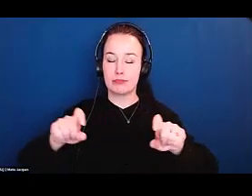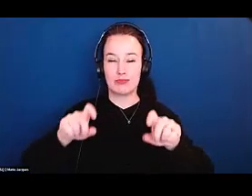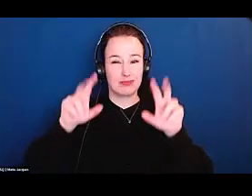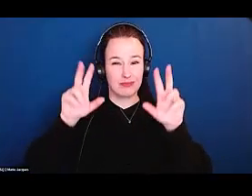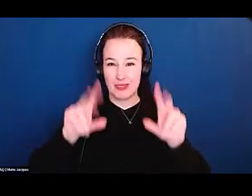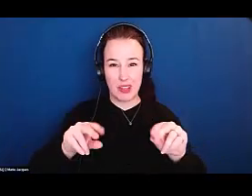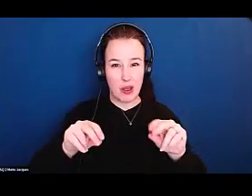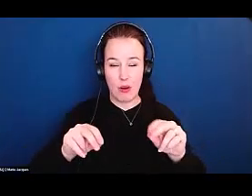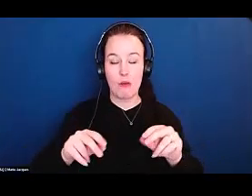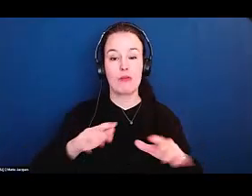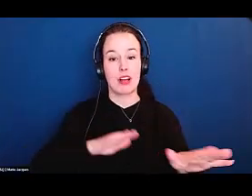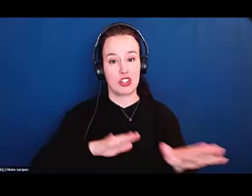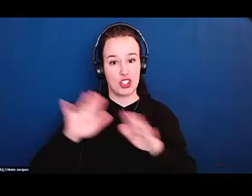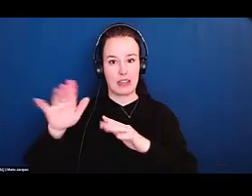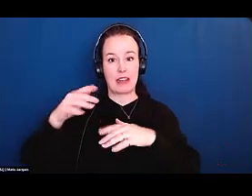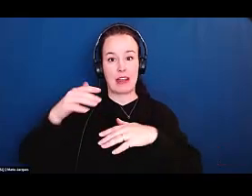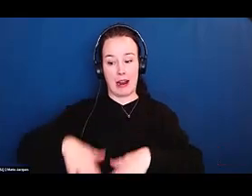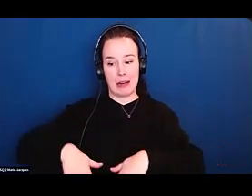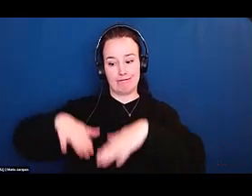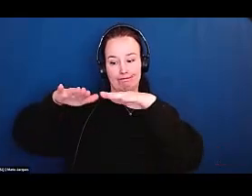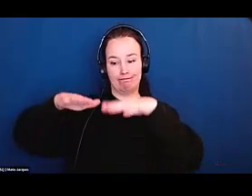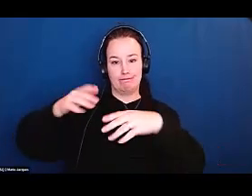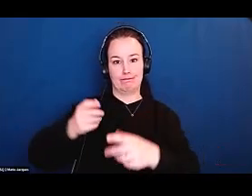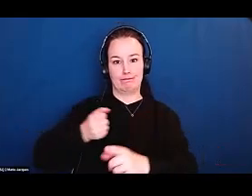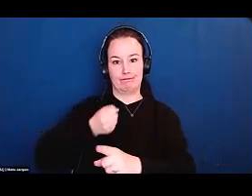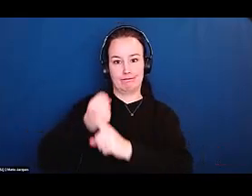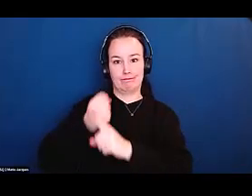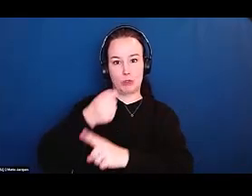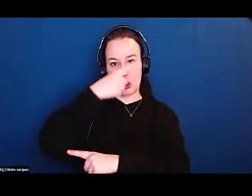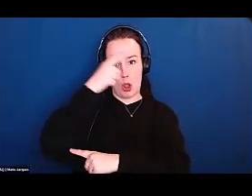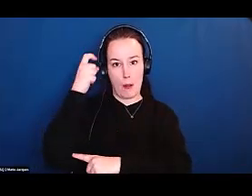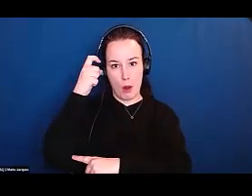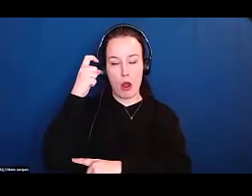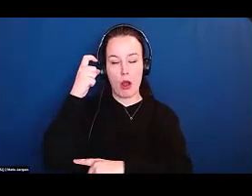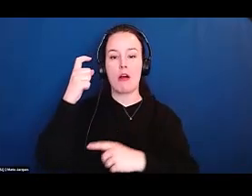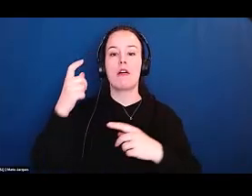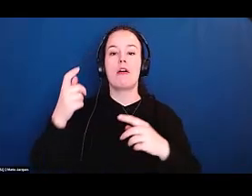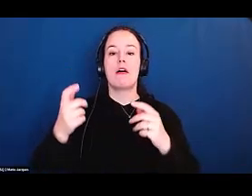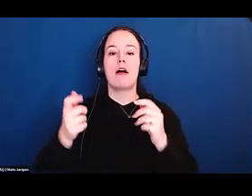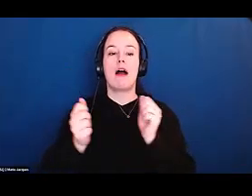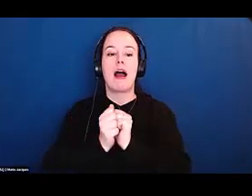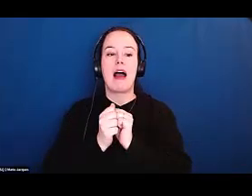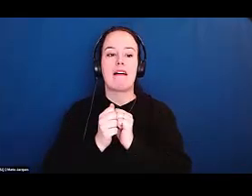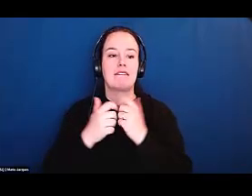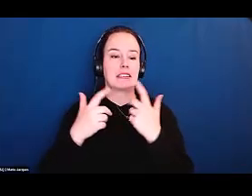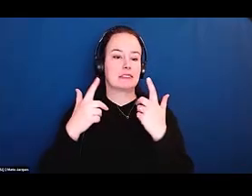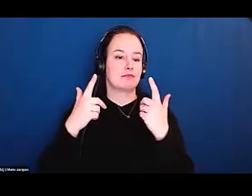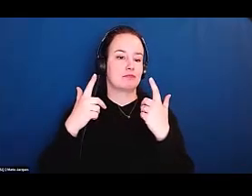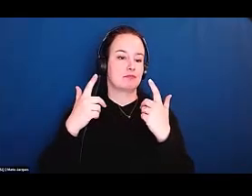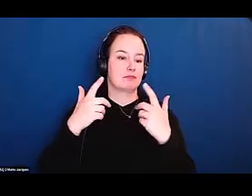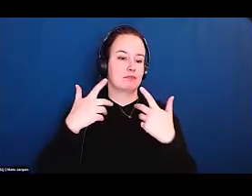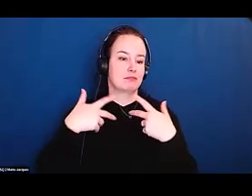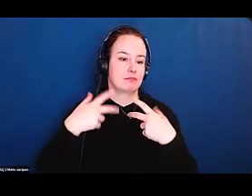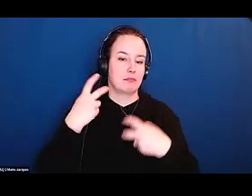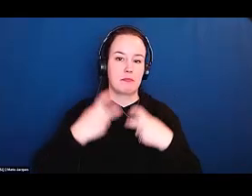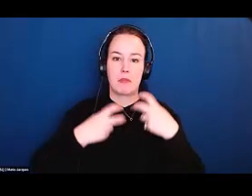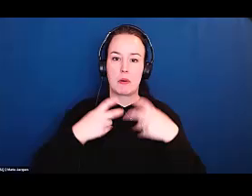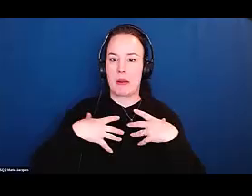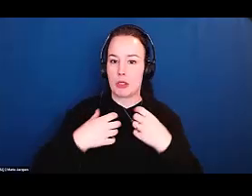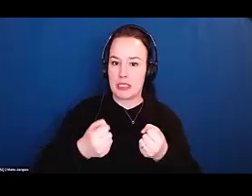de traumas qui proviennent souvent de l'enfance avec diverses maladies sérieuses,